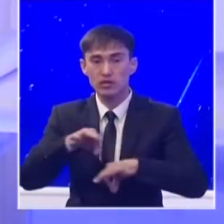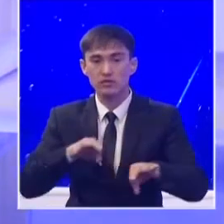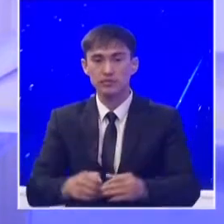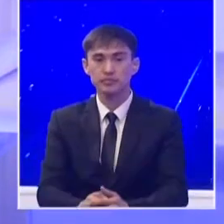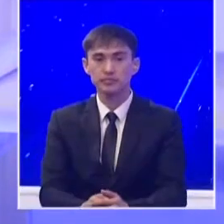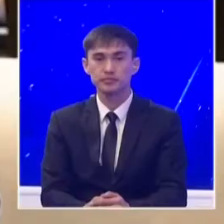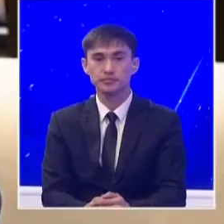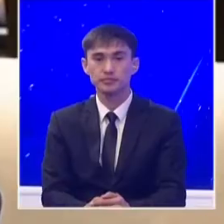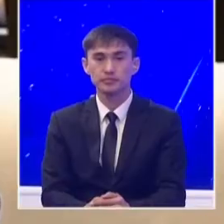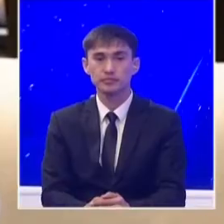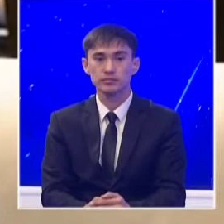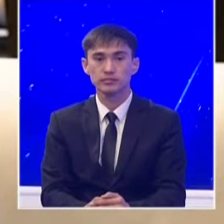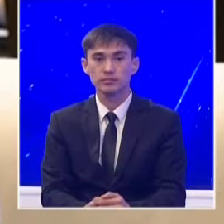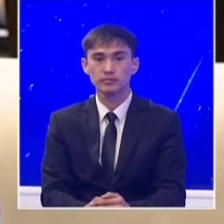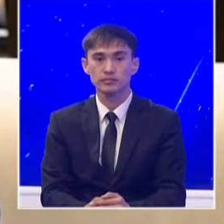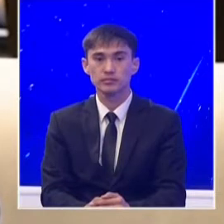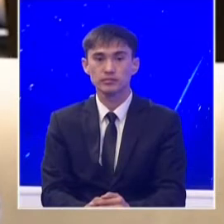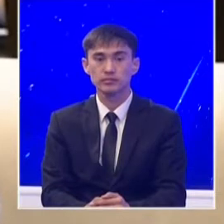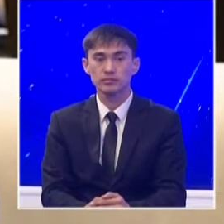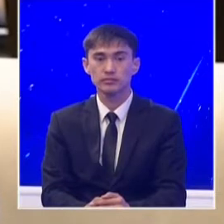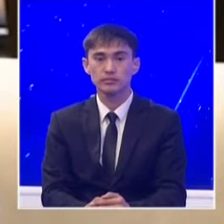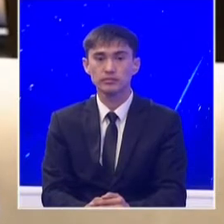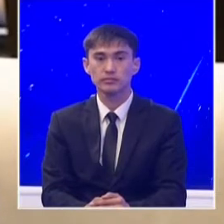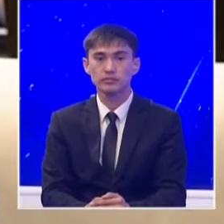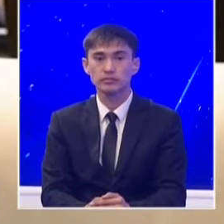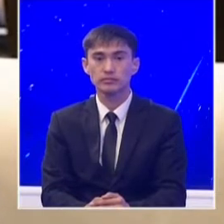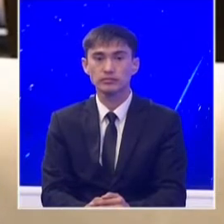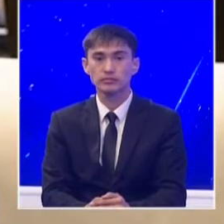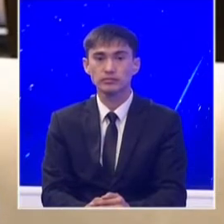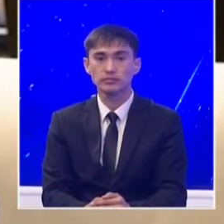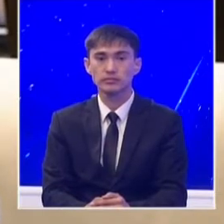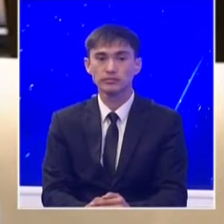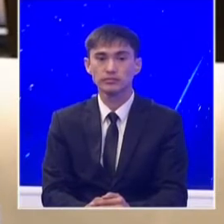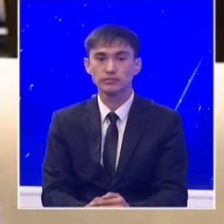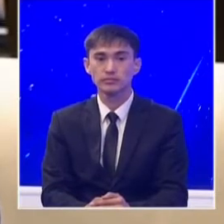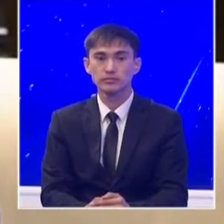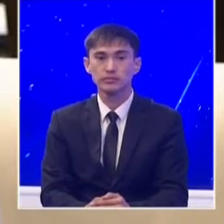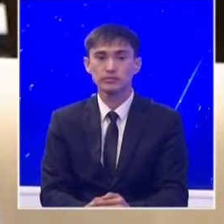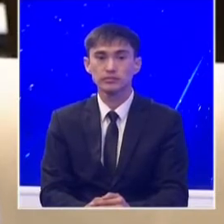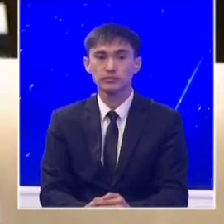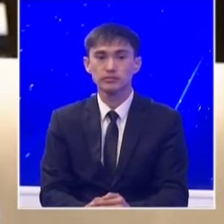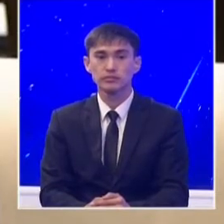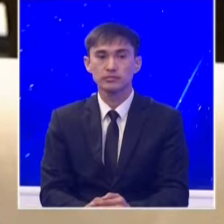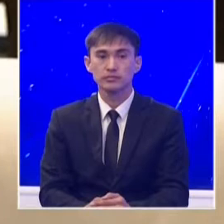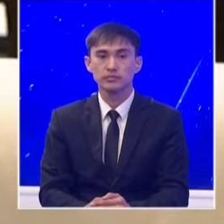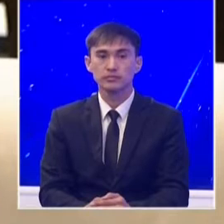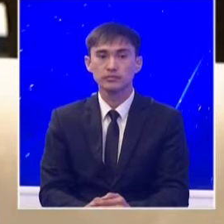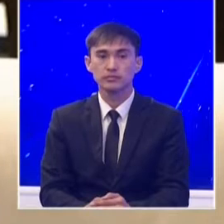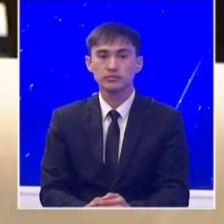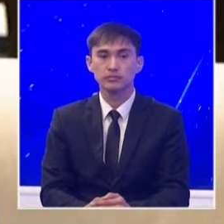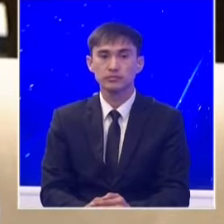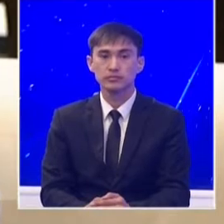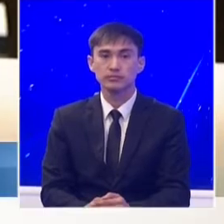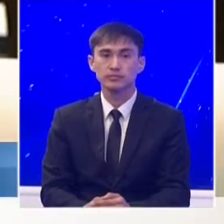а у без шума сна but are older дома также зал то миллиард тенге были млад был ликвидирован сшила